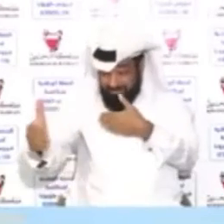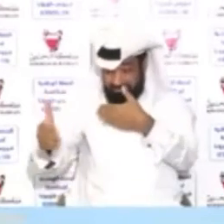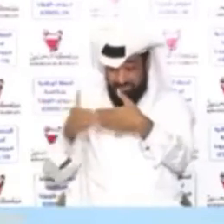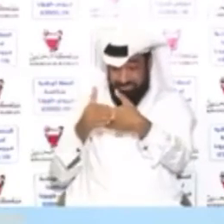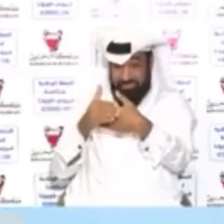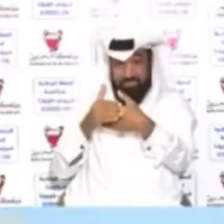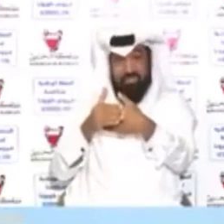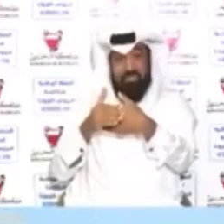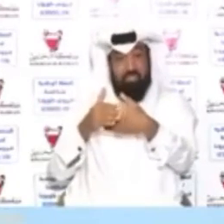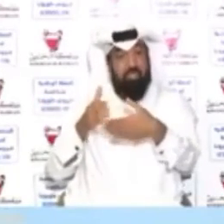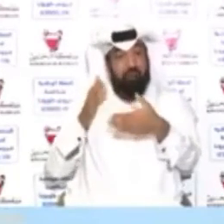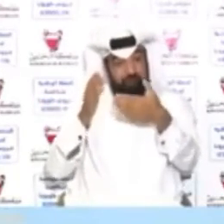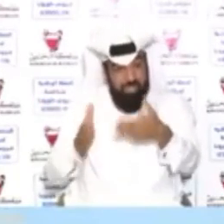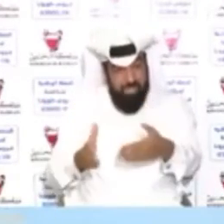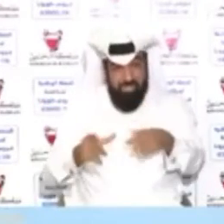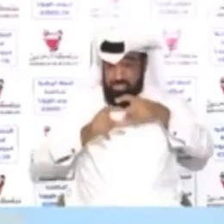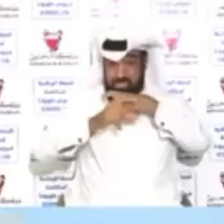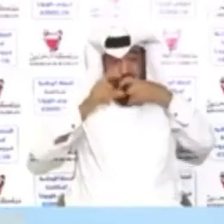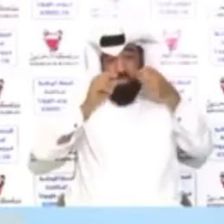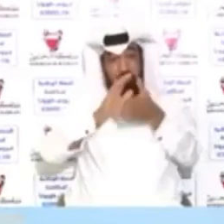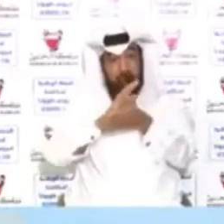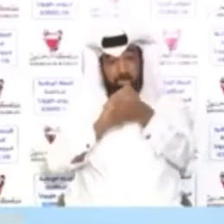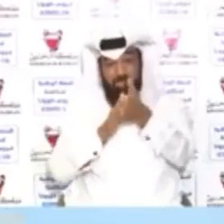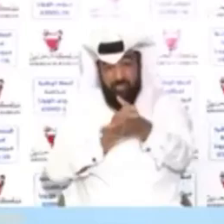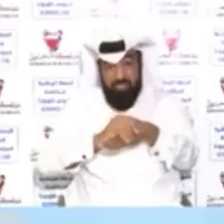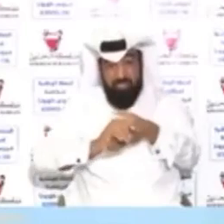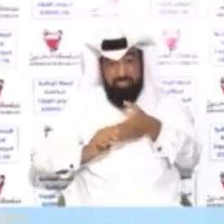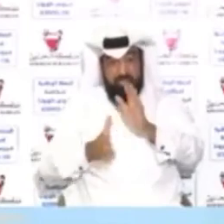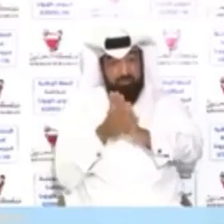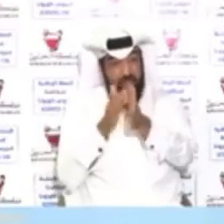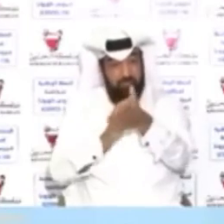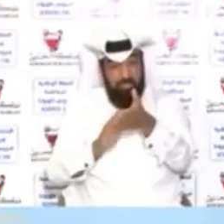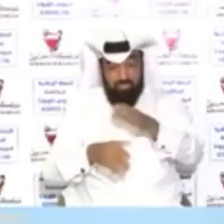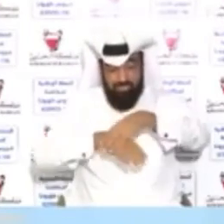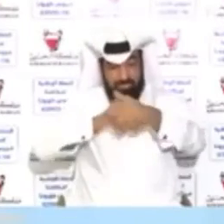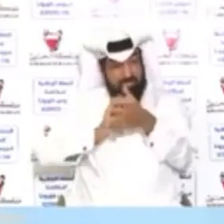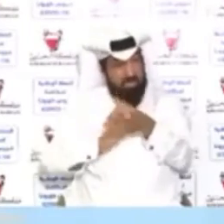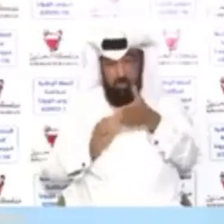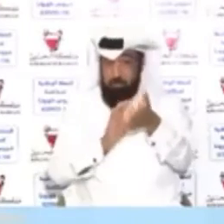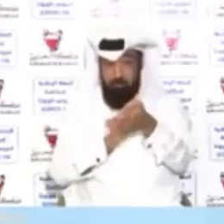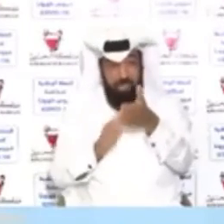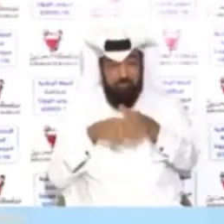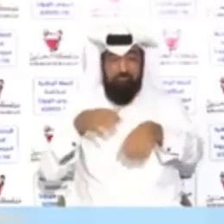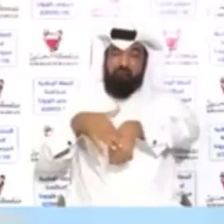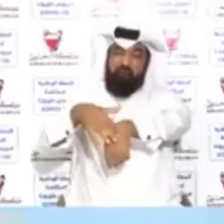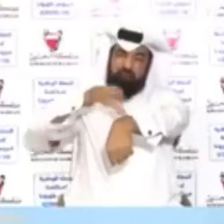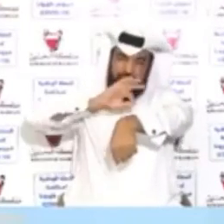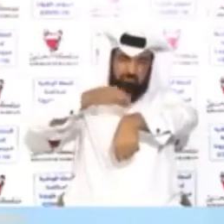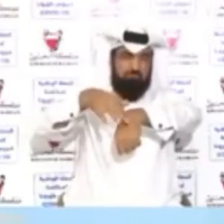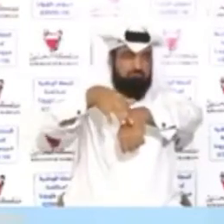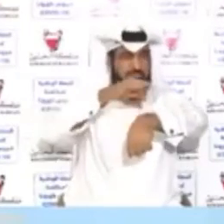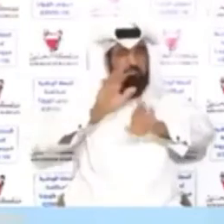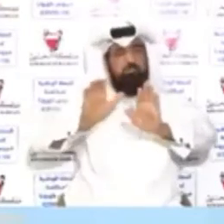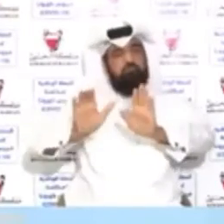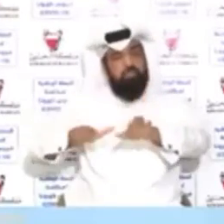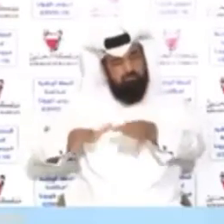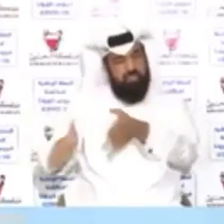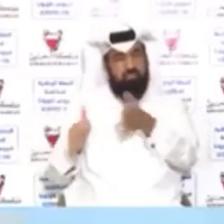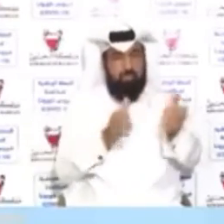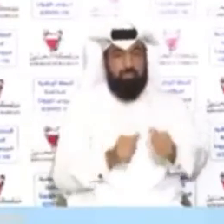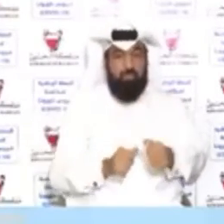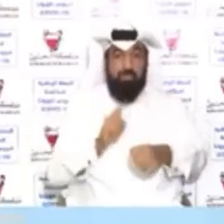ينقل، بالالتزام بنظافة الأسطح ونظافة الأيدي. لو أي أحد منا يلتزم بهذا راح نقلل الإصابات إن شاء الله وما يكون